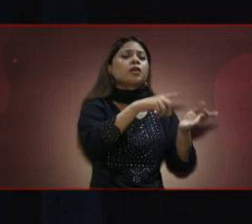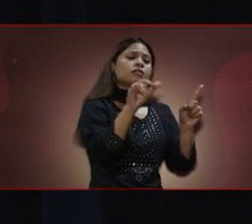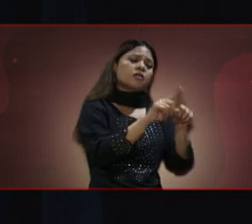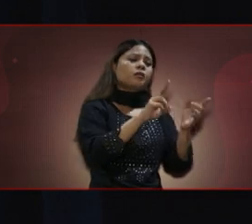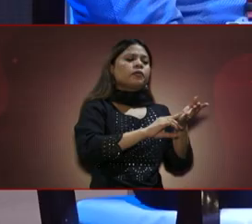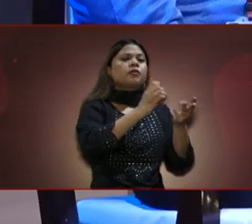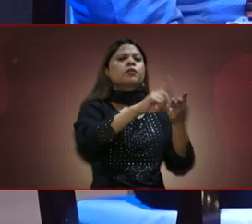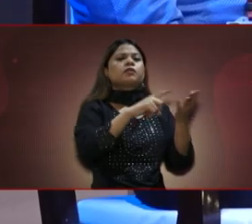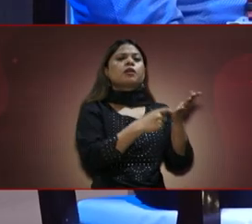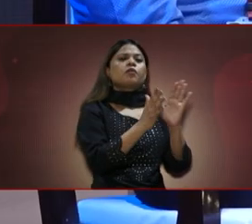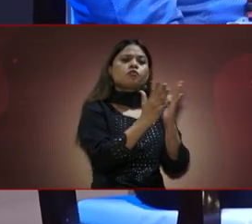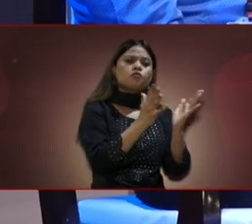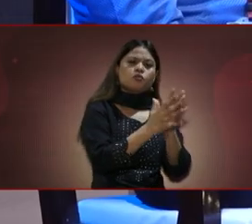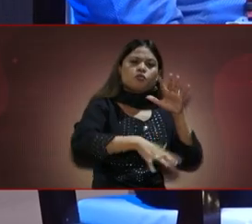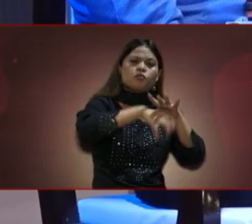हमारा CBSE